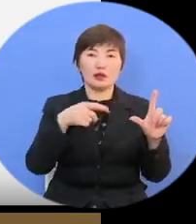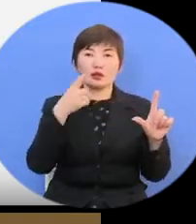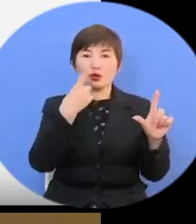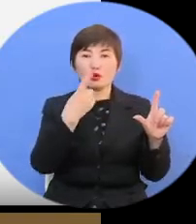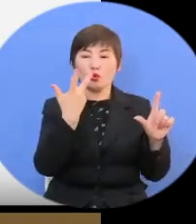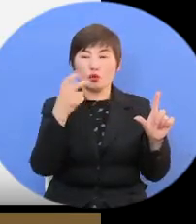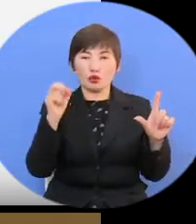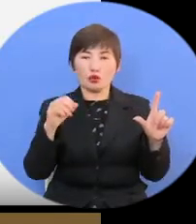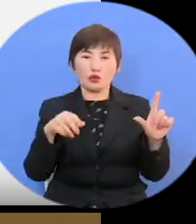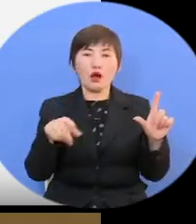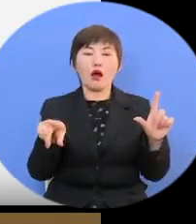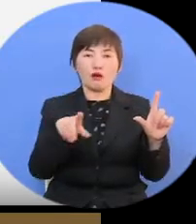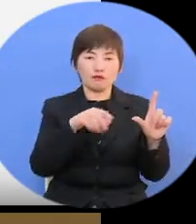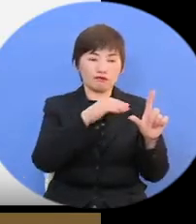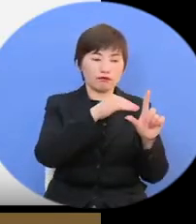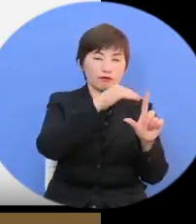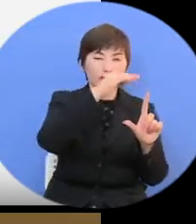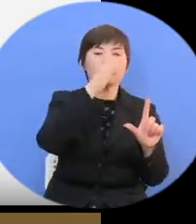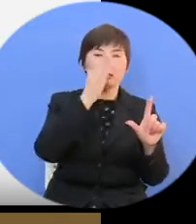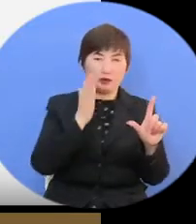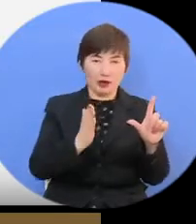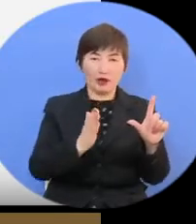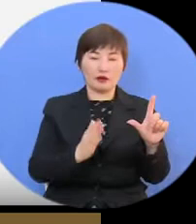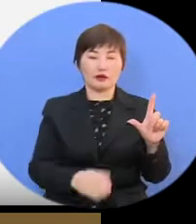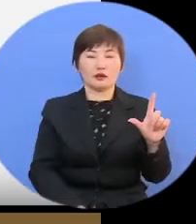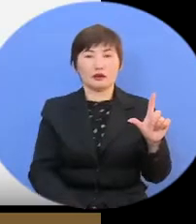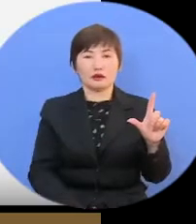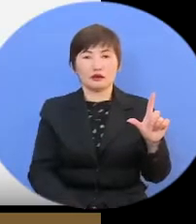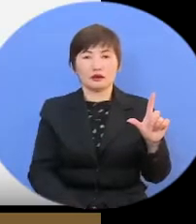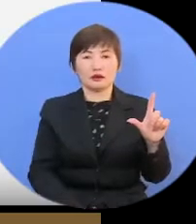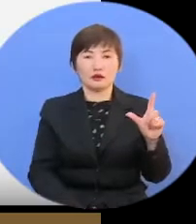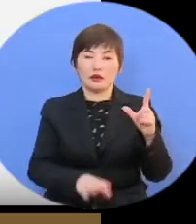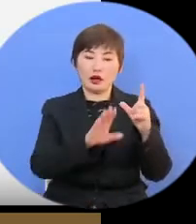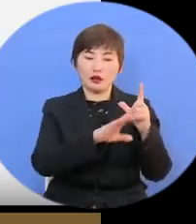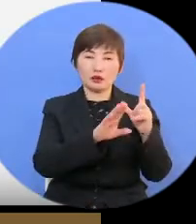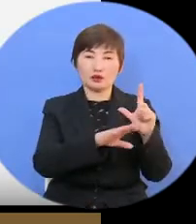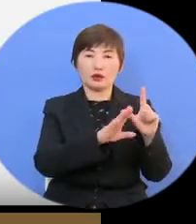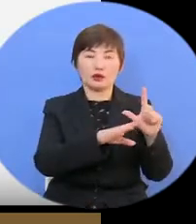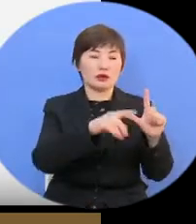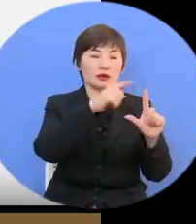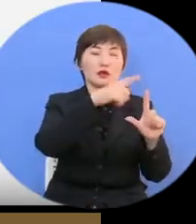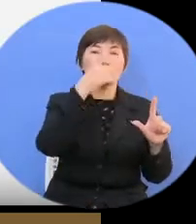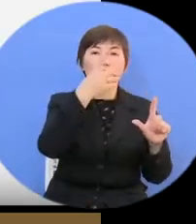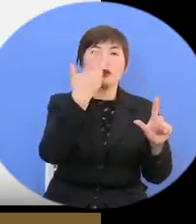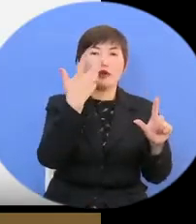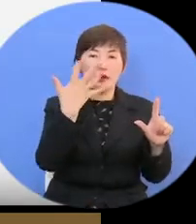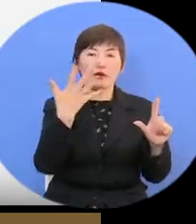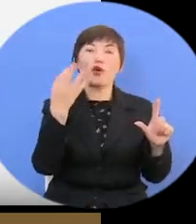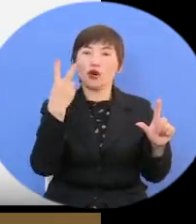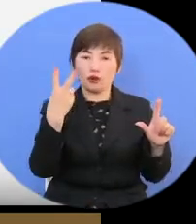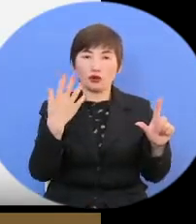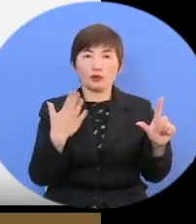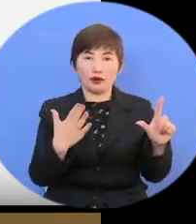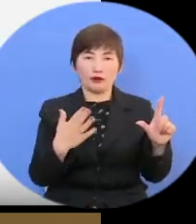130 см гих мэдчилэн. За 134. За сүүлийн хүүхдийн биеийн өндөр маань 152 гэсэн ийм